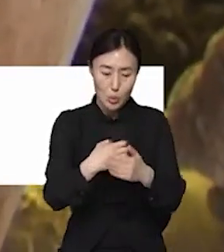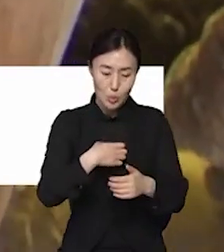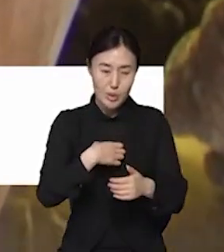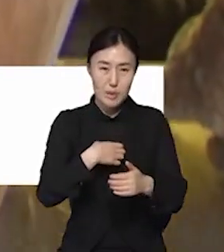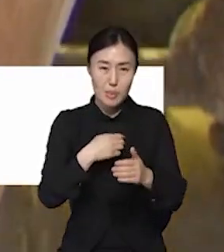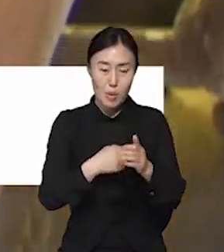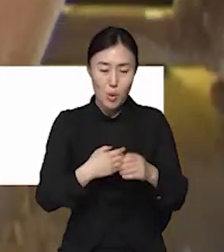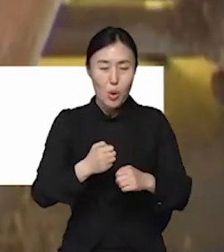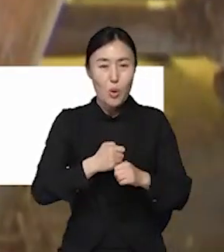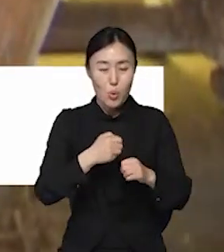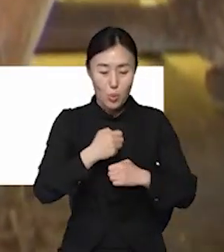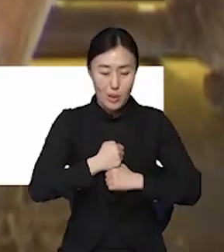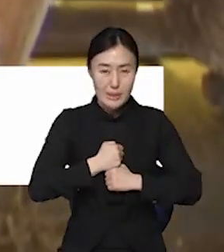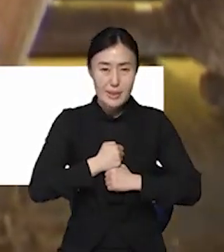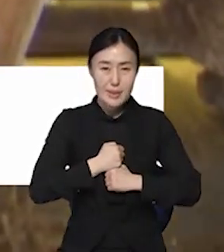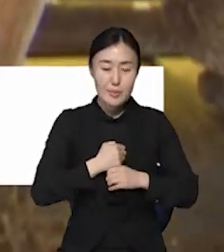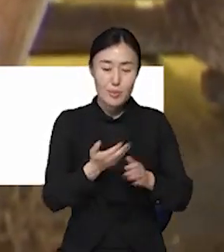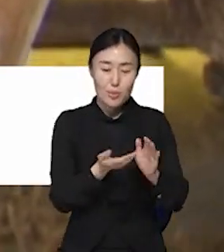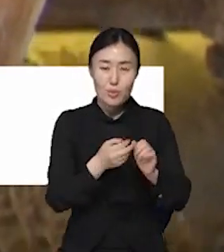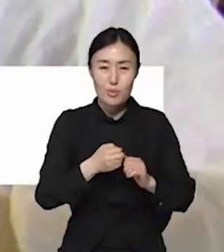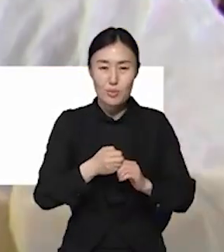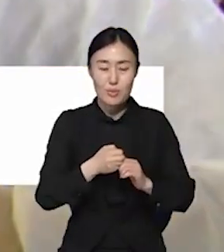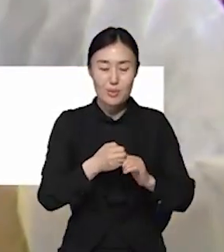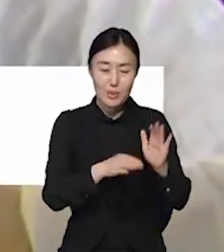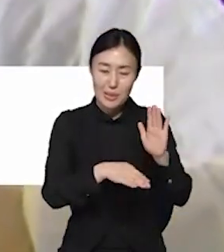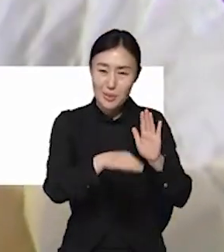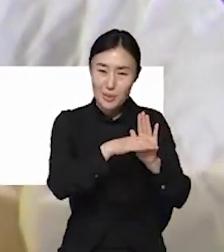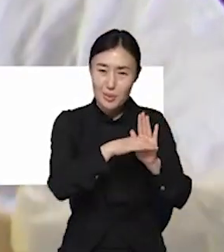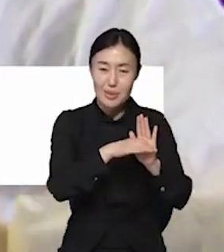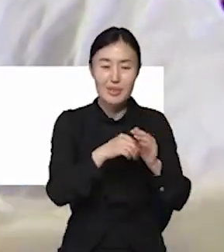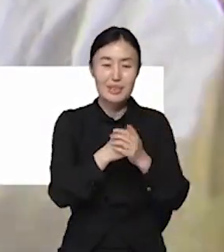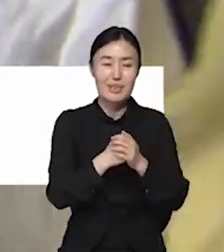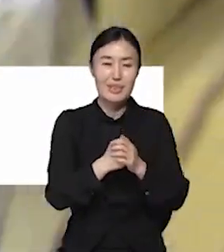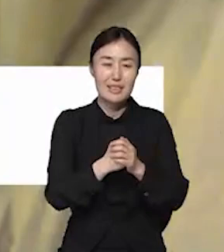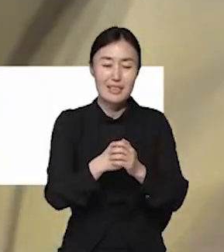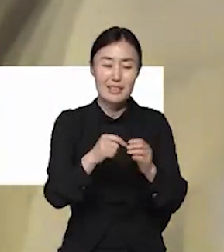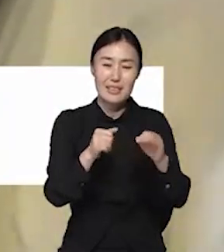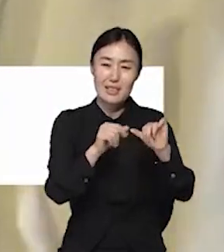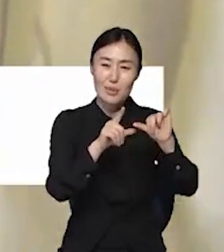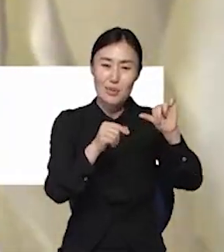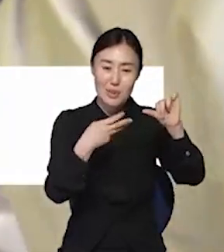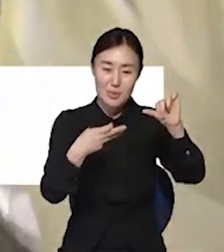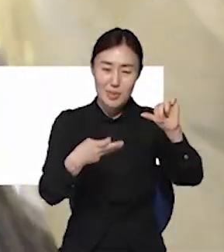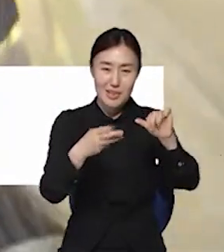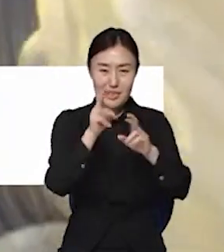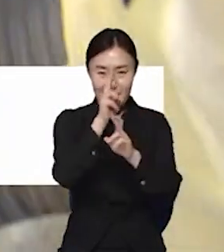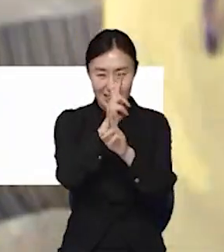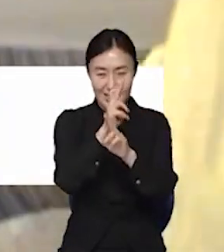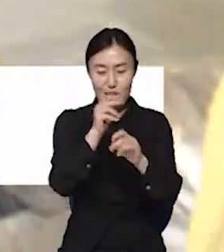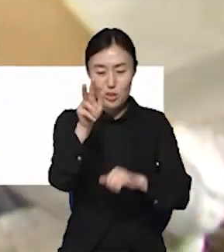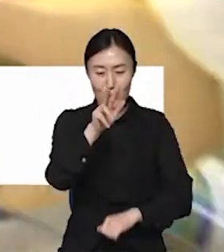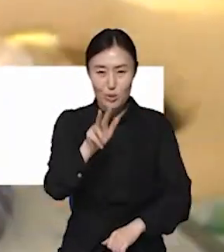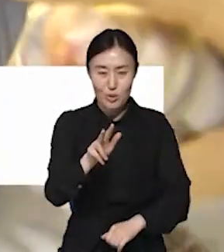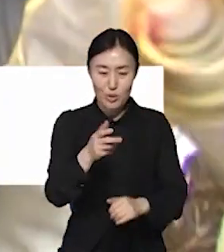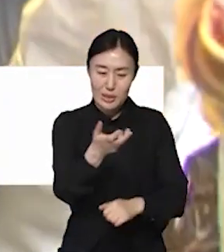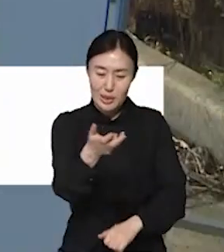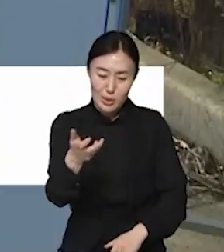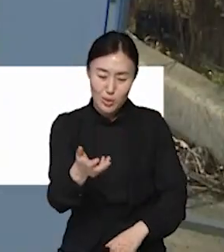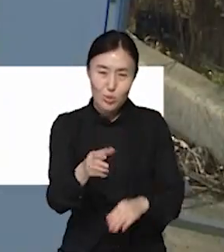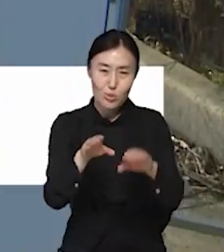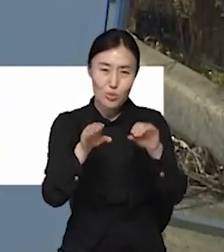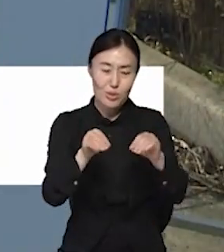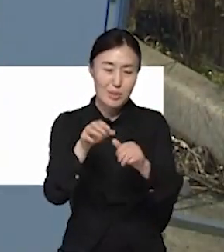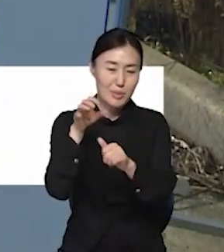단계를 관심에서 주의로 상향 조정하는 한편 13일 0시까지 48시간 동안 전국 일시 이동 중지